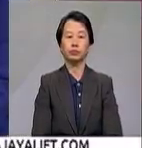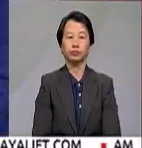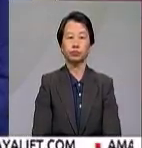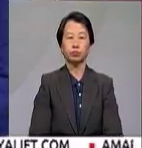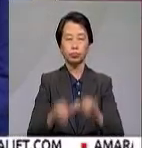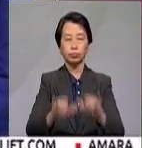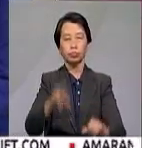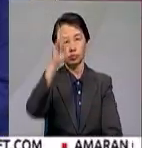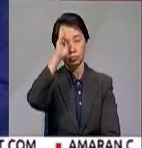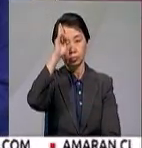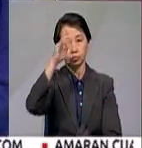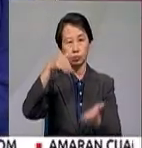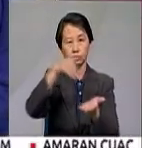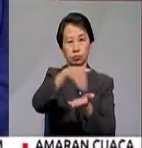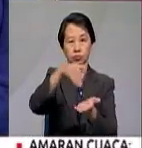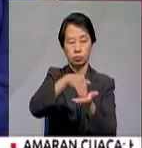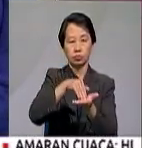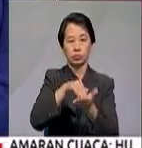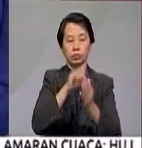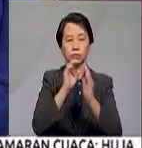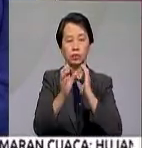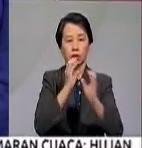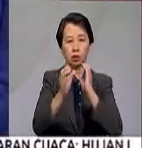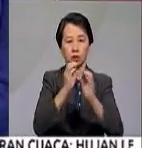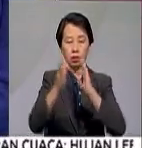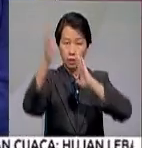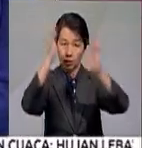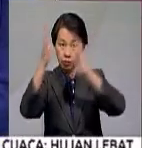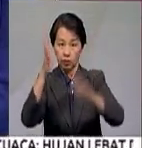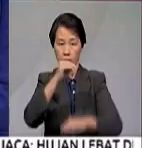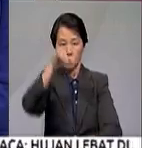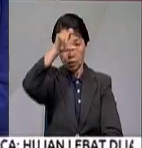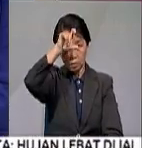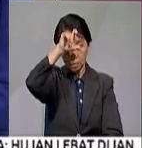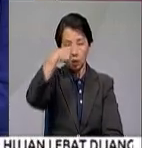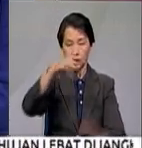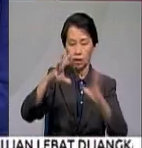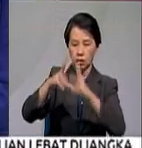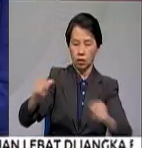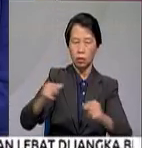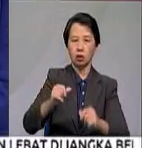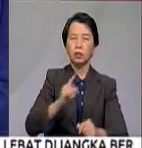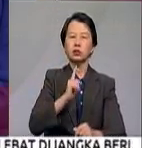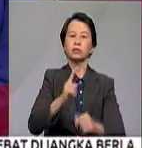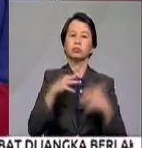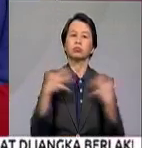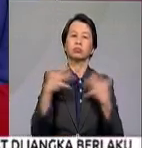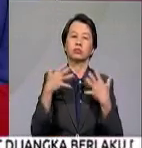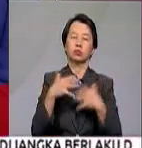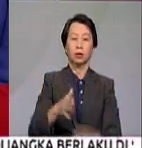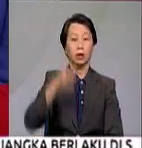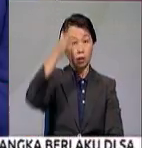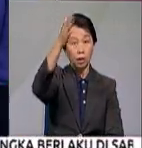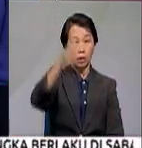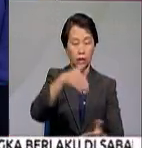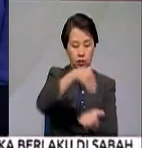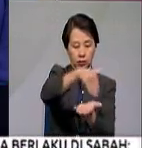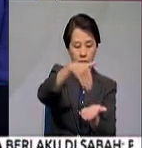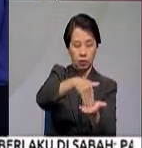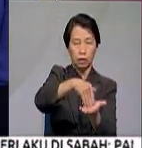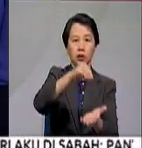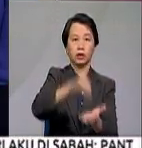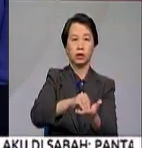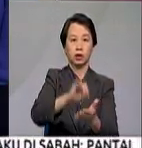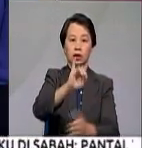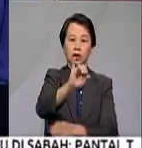Masih mengenai pusat komunikasi oleh Malaysia dan Turki bagi menangani Islamofobia ini. Ia bakal berpangkalan di